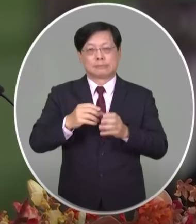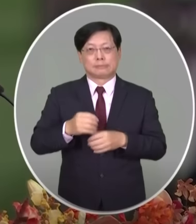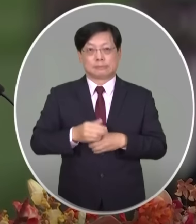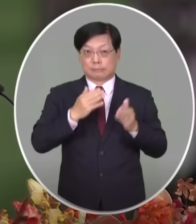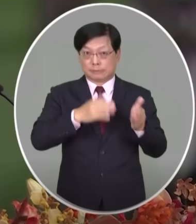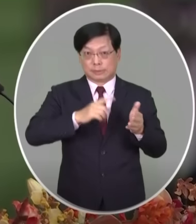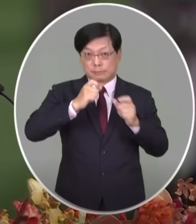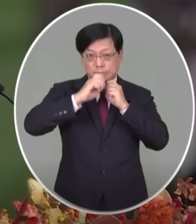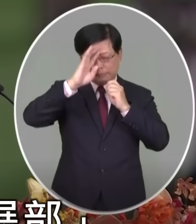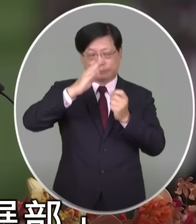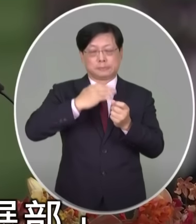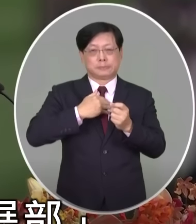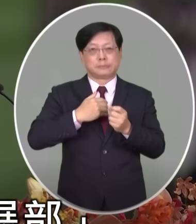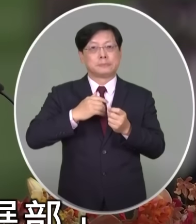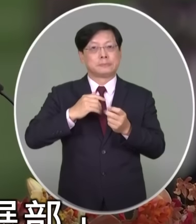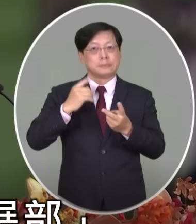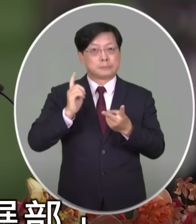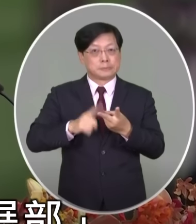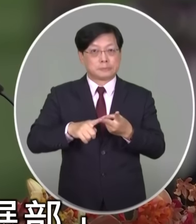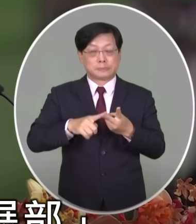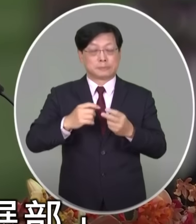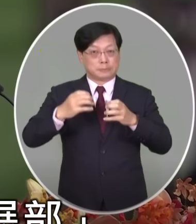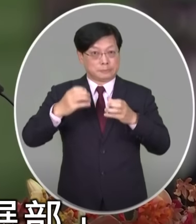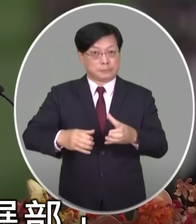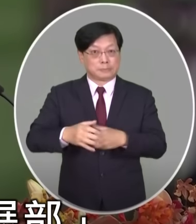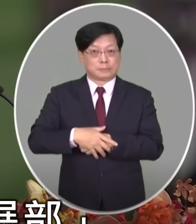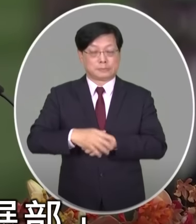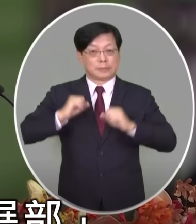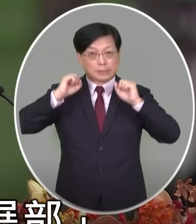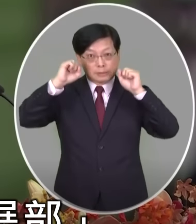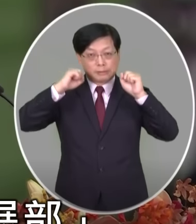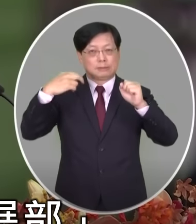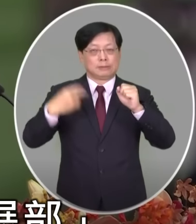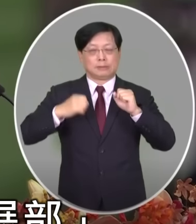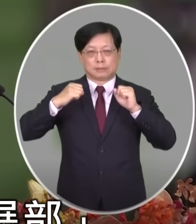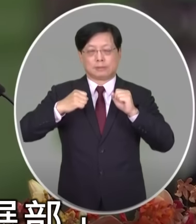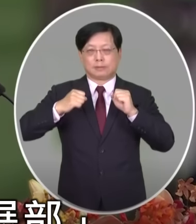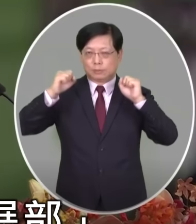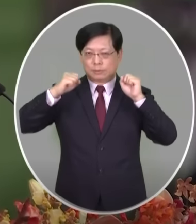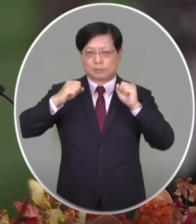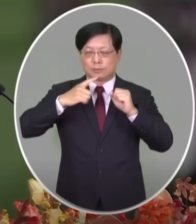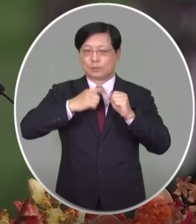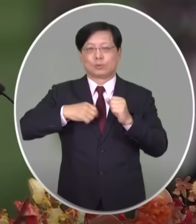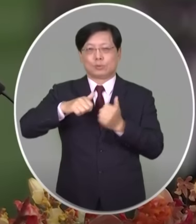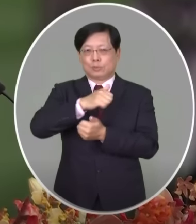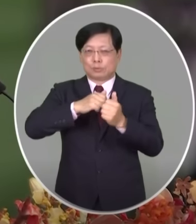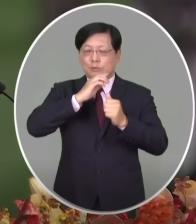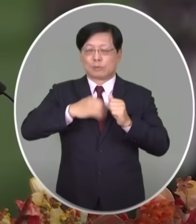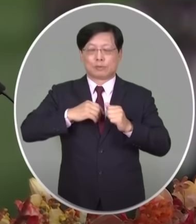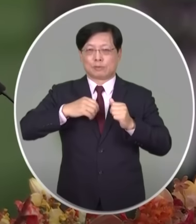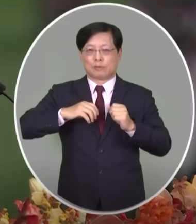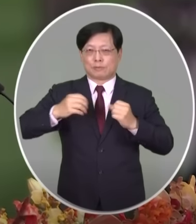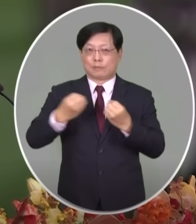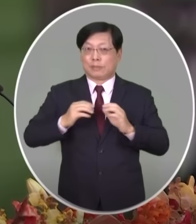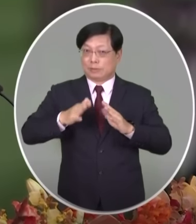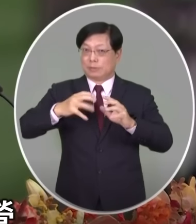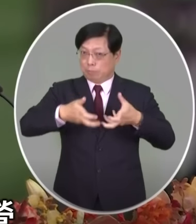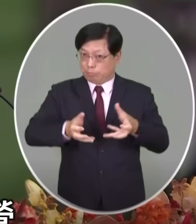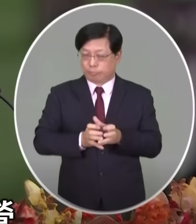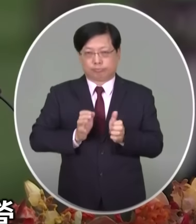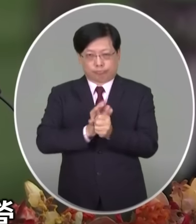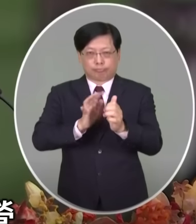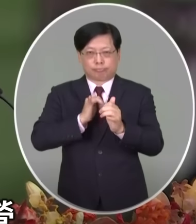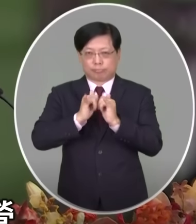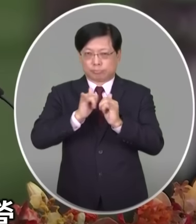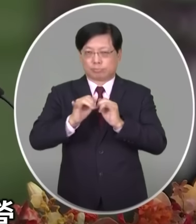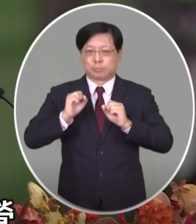癌症，以及成立体育暨运动发展部，推展全民运动，并